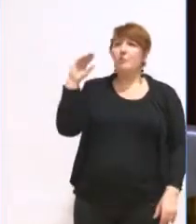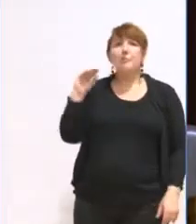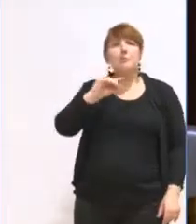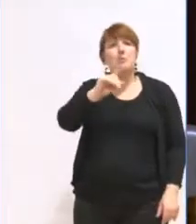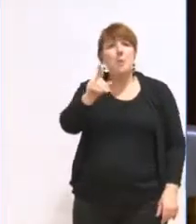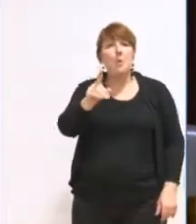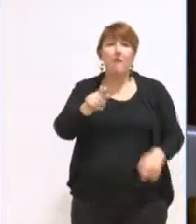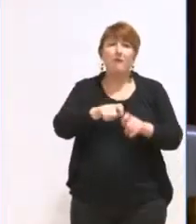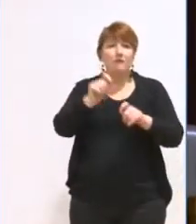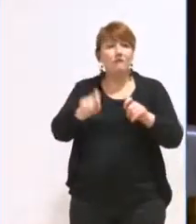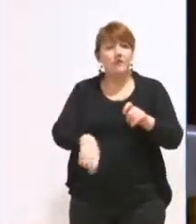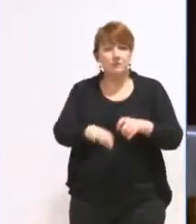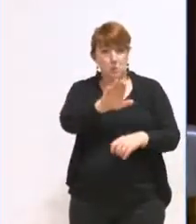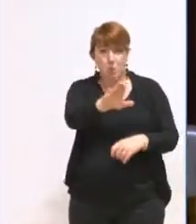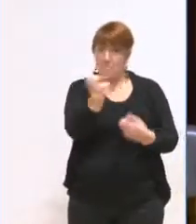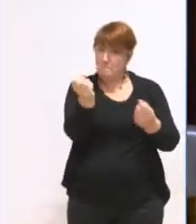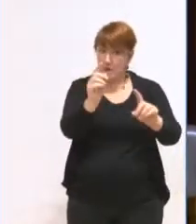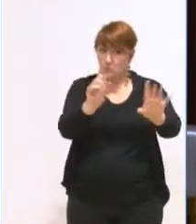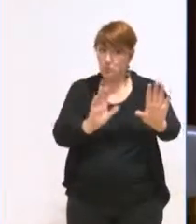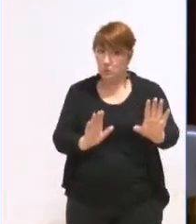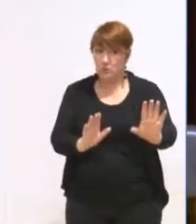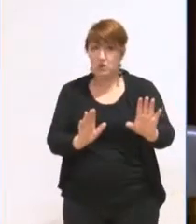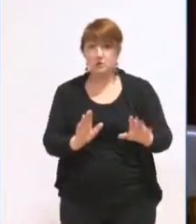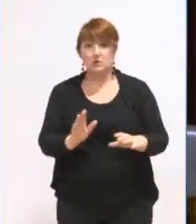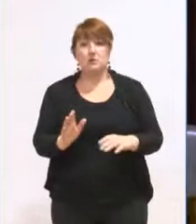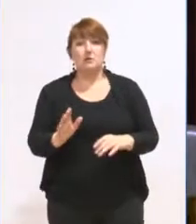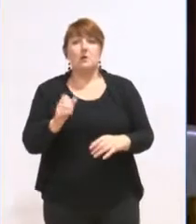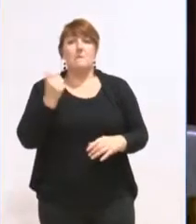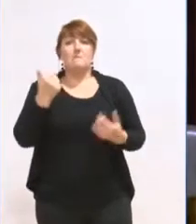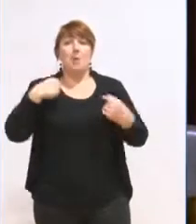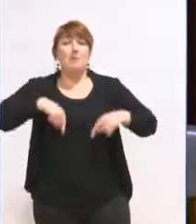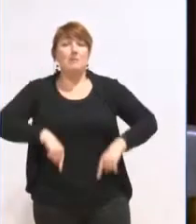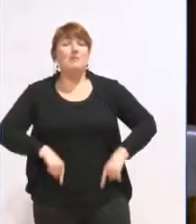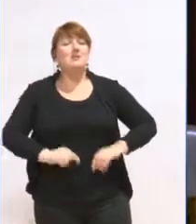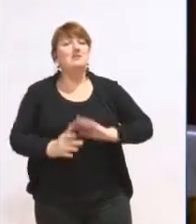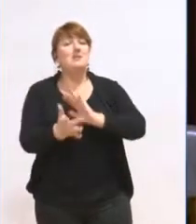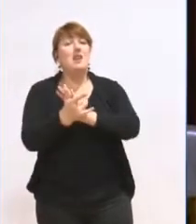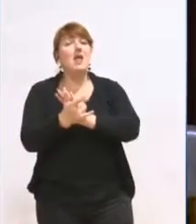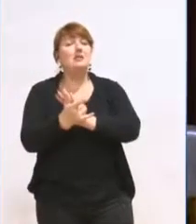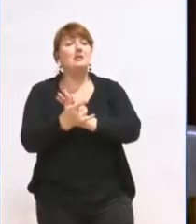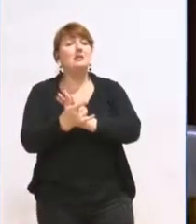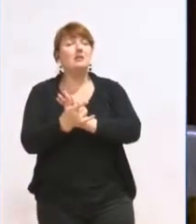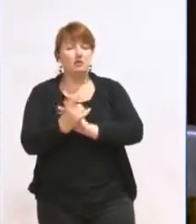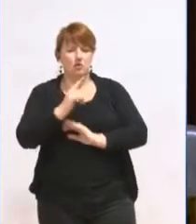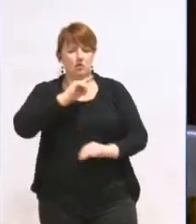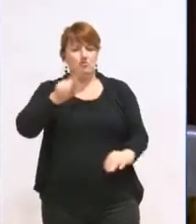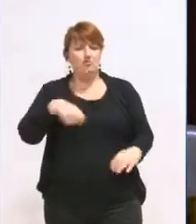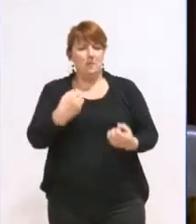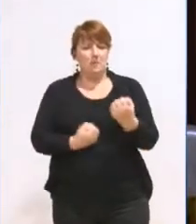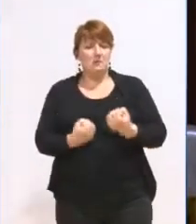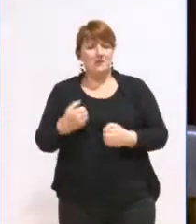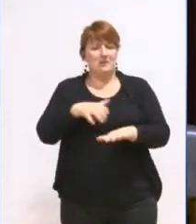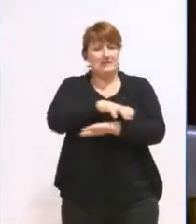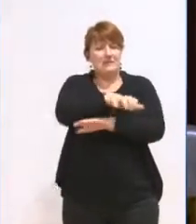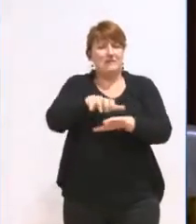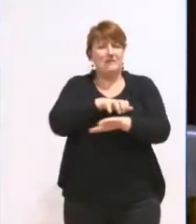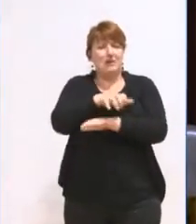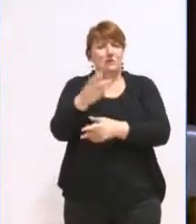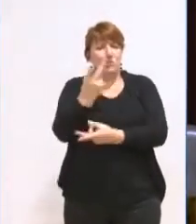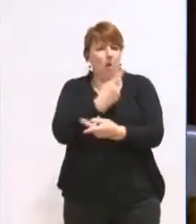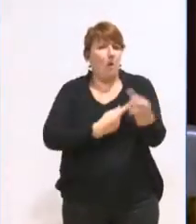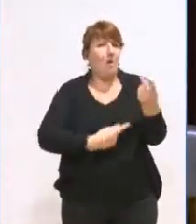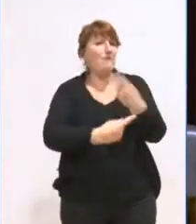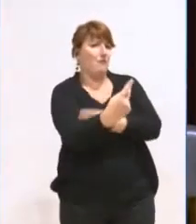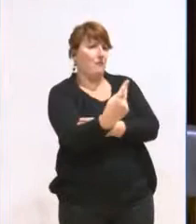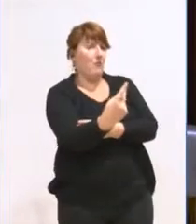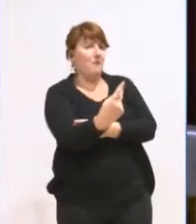La lettre du Premier ministre, qui a été envoyée par les soins normalement des services de la préfecture, Monsieur le maire, à